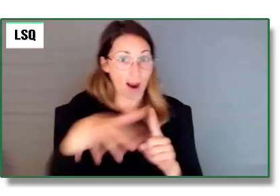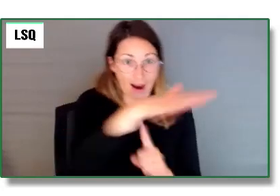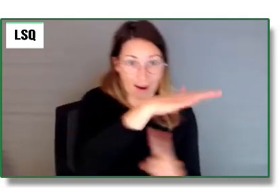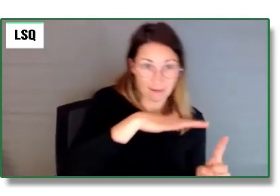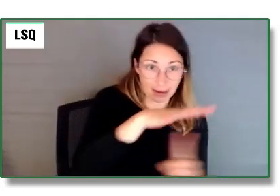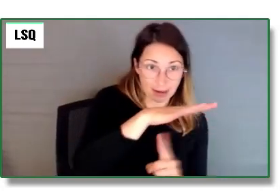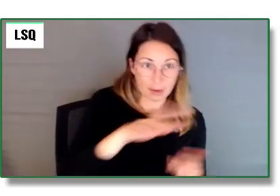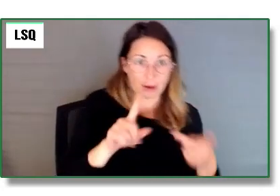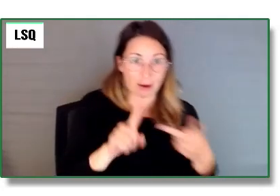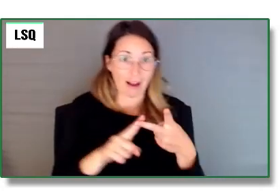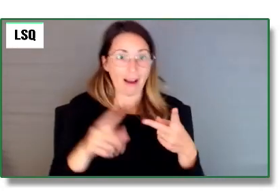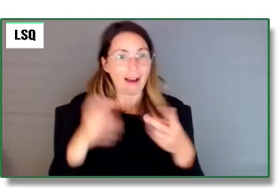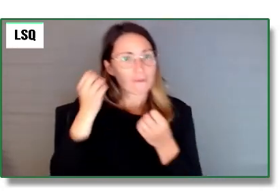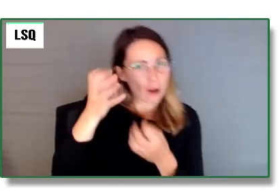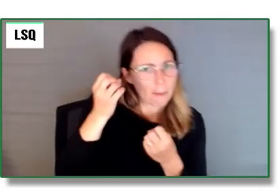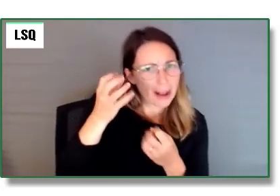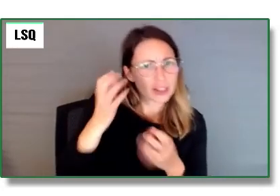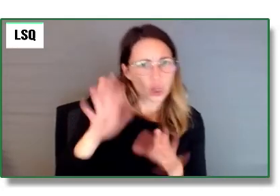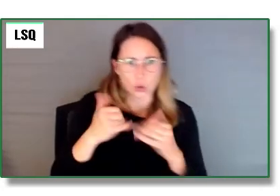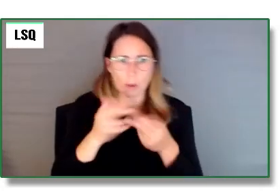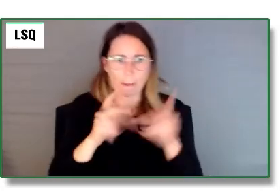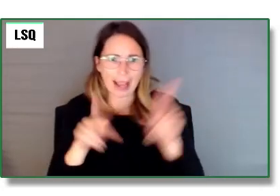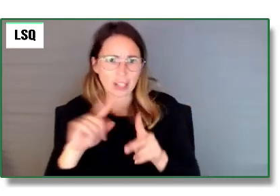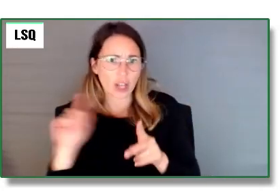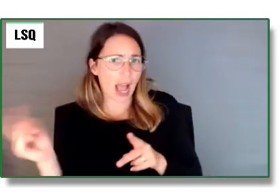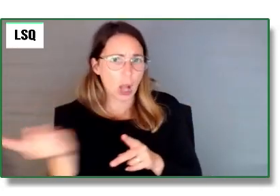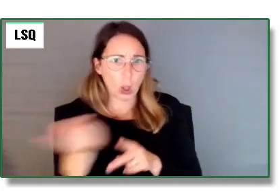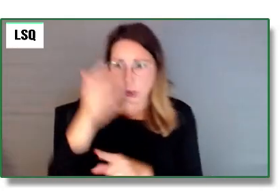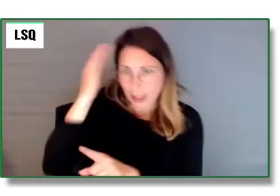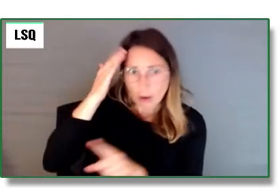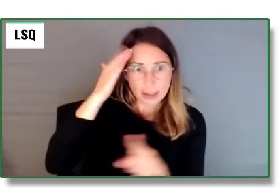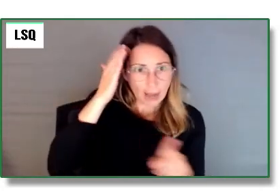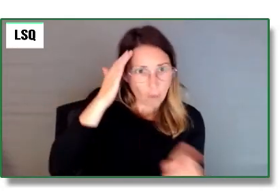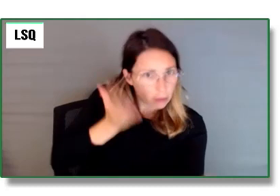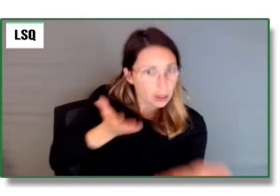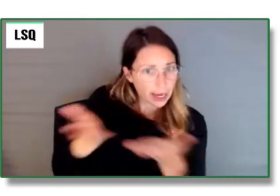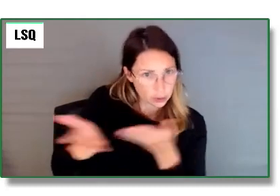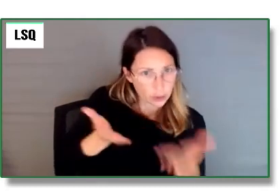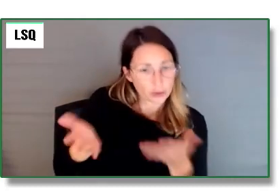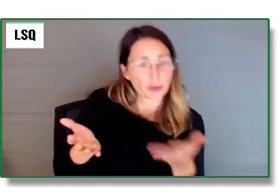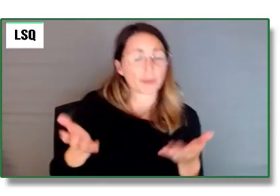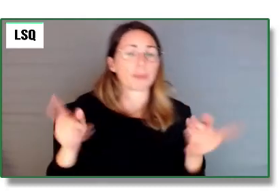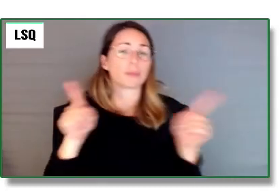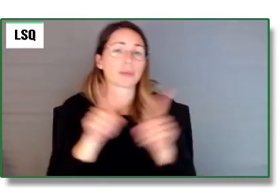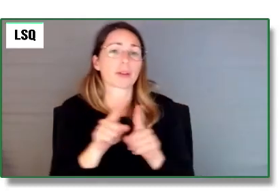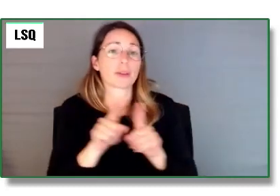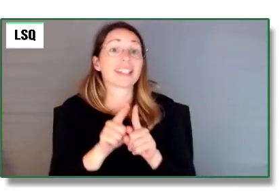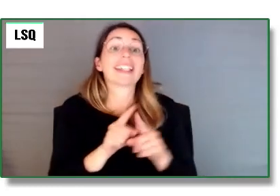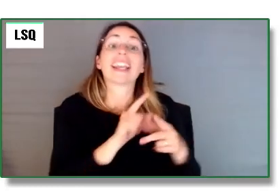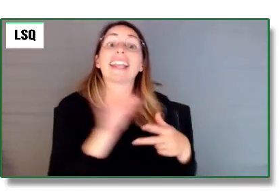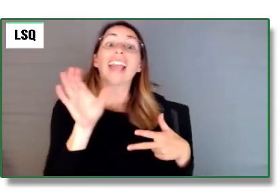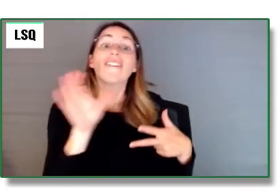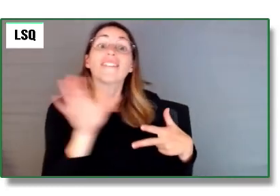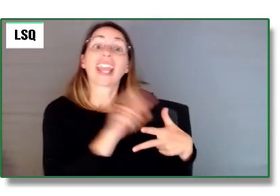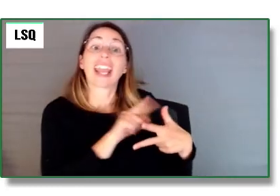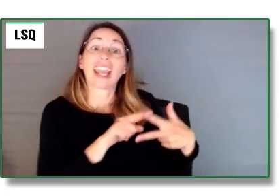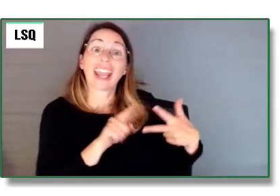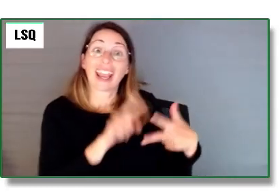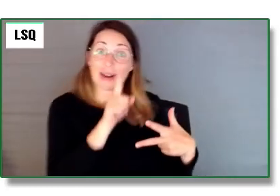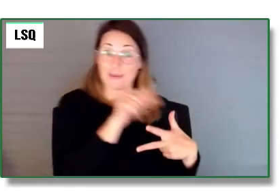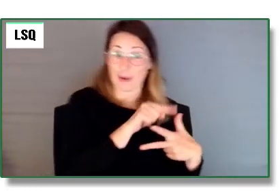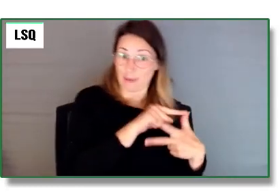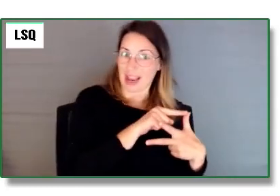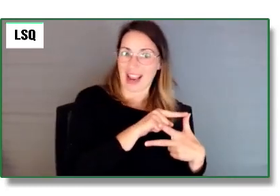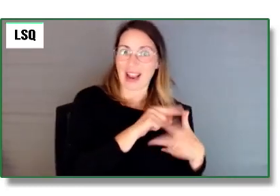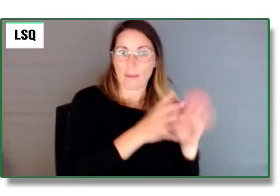entourent et avec lesquelles nous interagissons. L'histoire des 3 cafés illustre bien cela. Le café 1 est un modèle formidable de